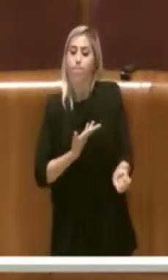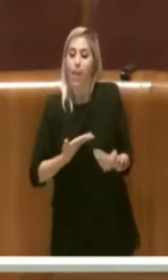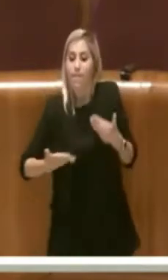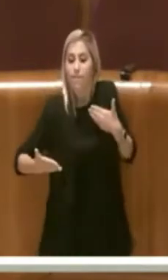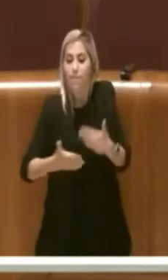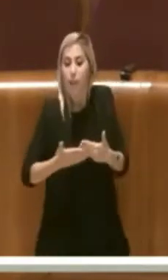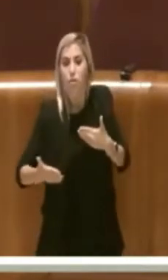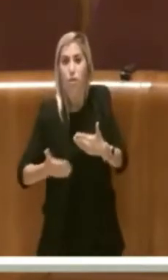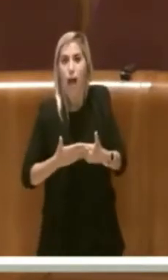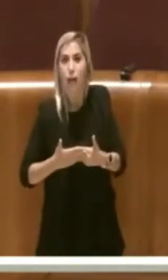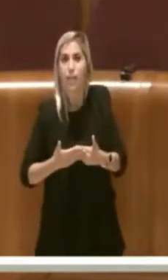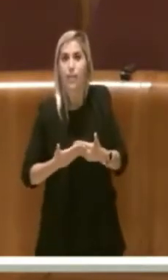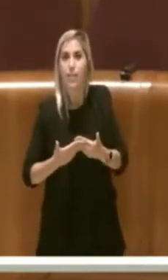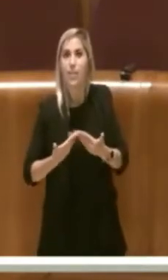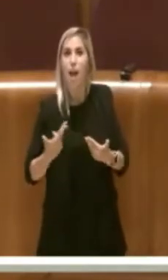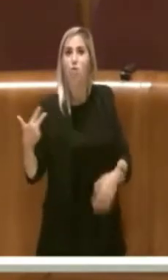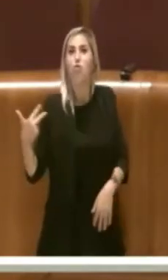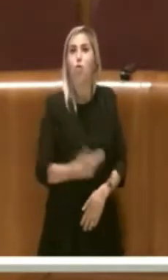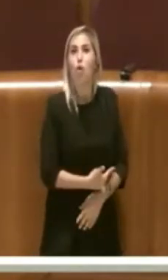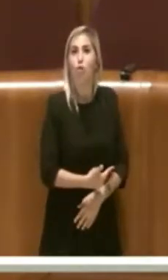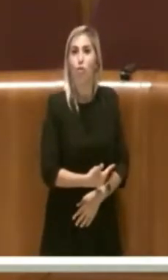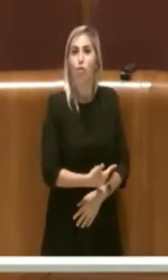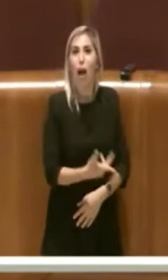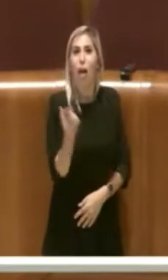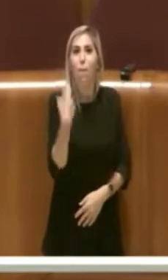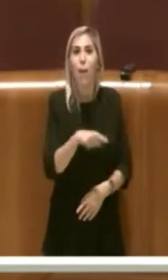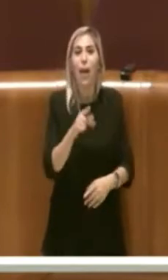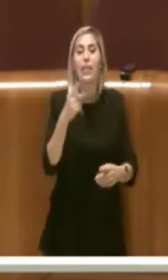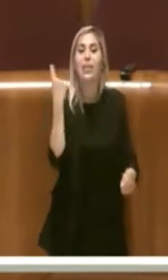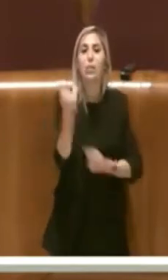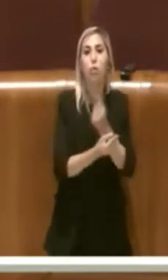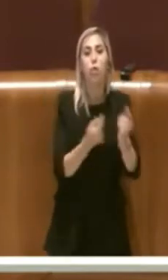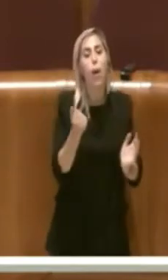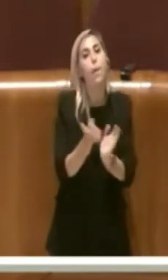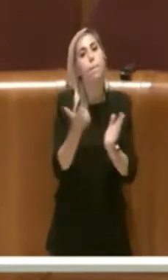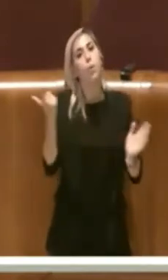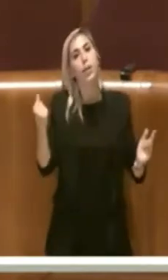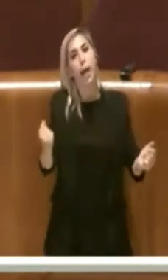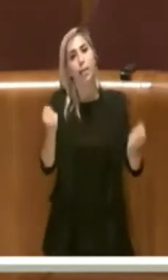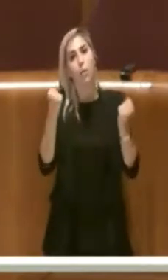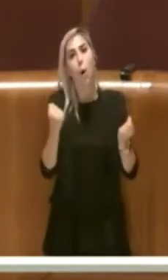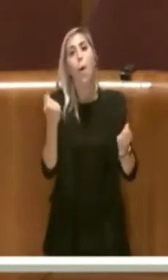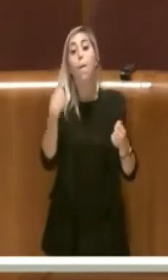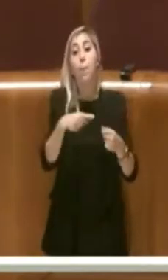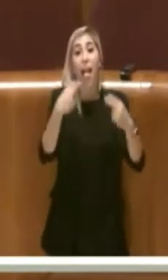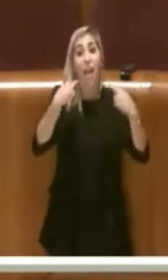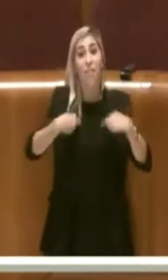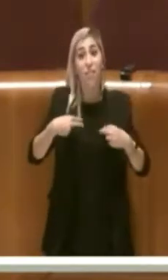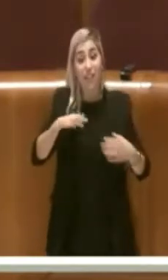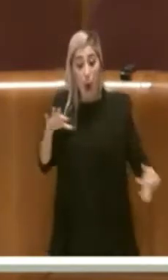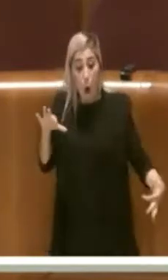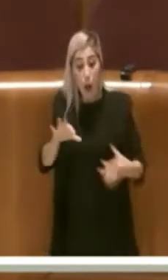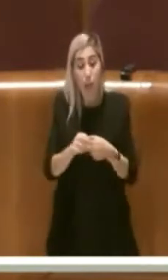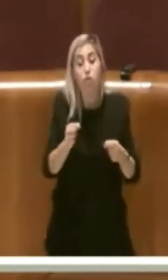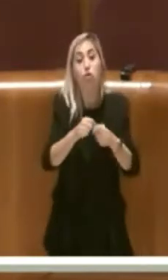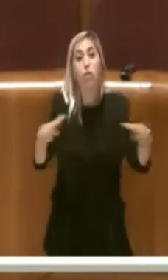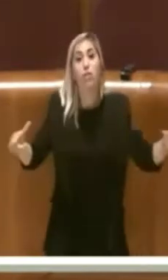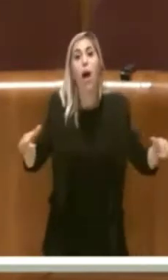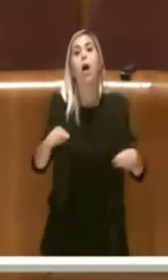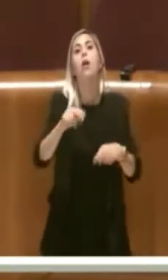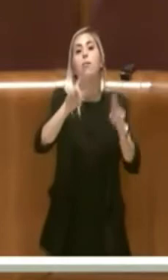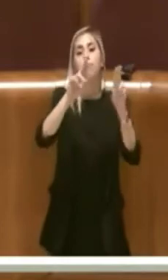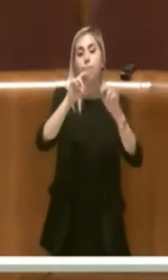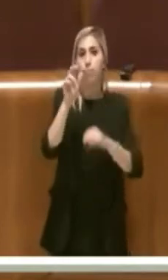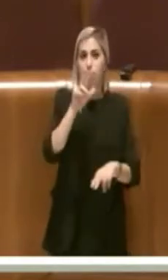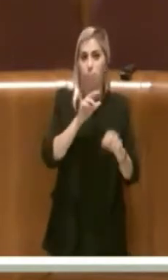vicinanza, solidarietà per determinati eventi importanti per quanto riguarda la vita cittadina, nazionale, internazionale, come sempre è